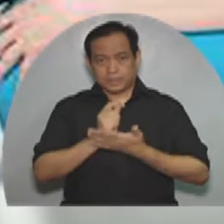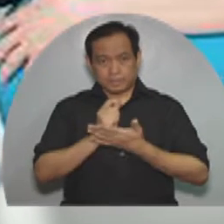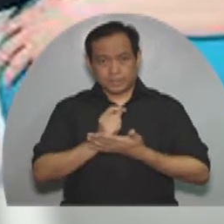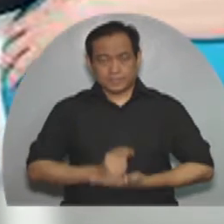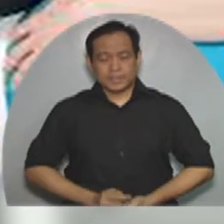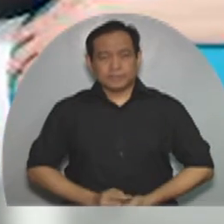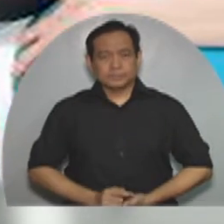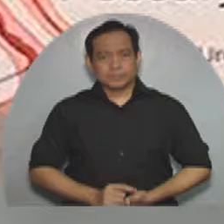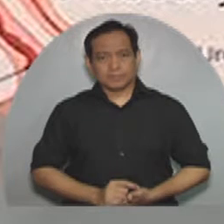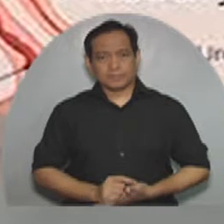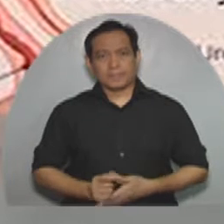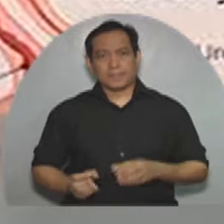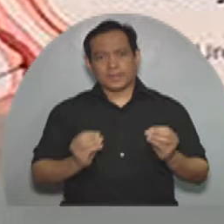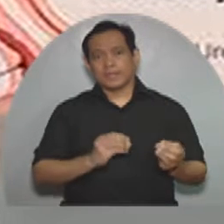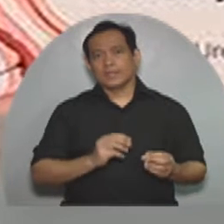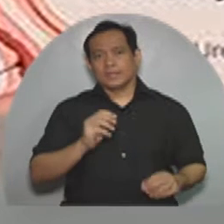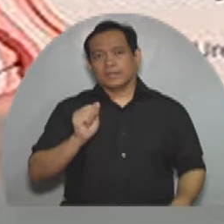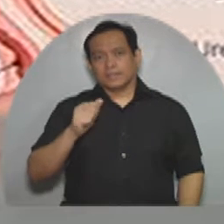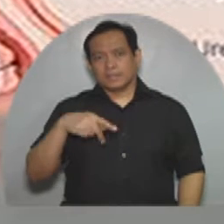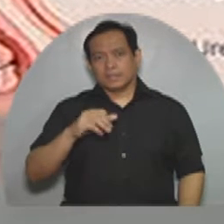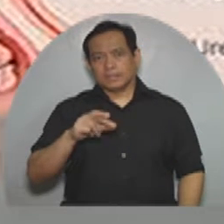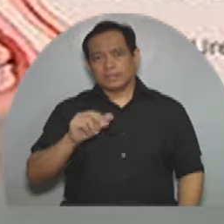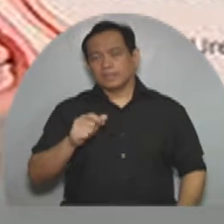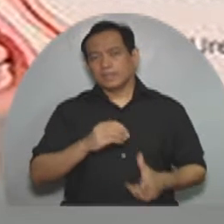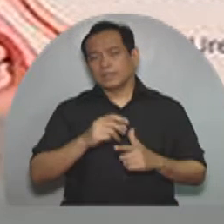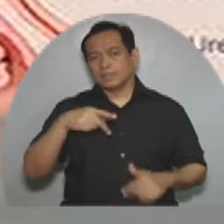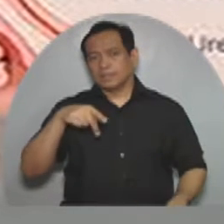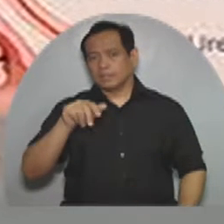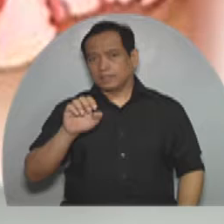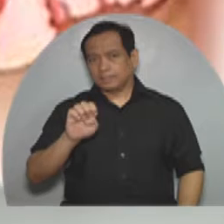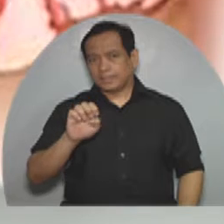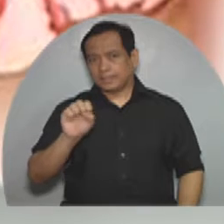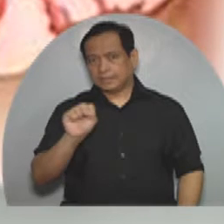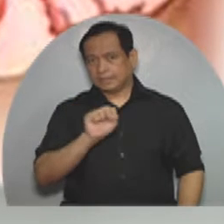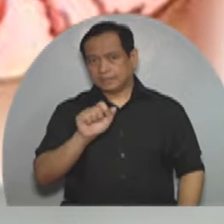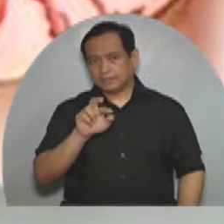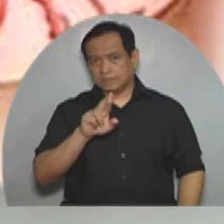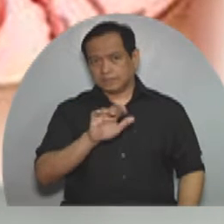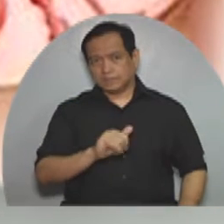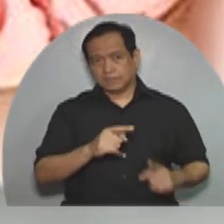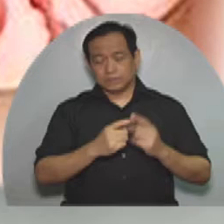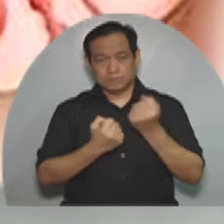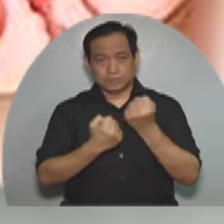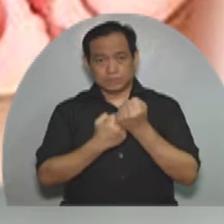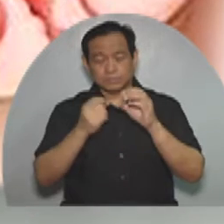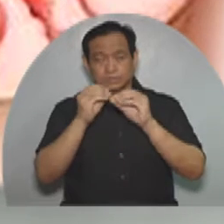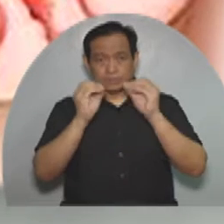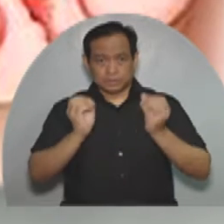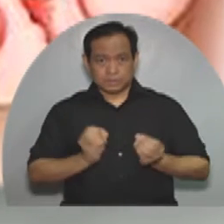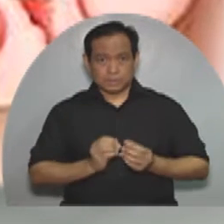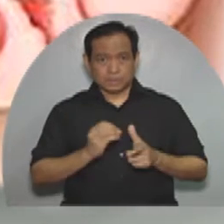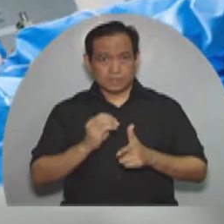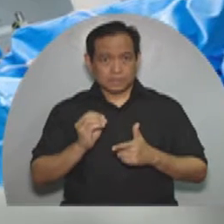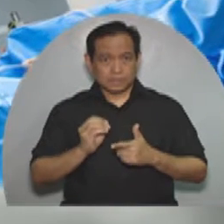therapy. Paglalagay ng aparato na tinatawag na pessary, ito ay para suportahan ang organo o